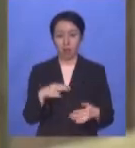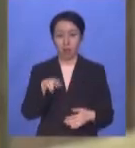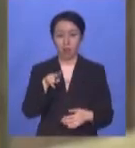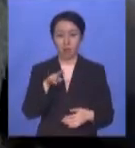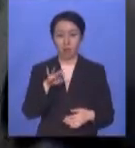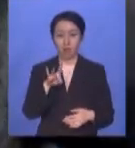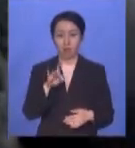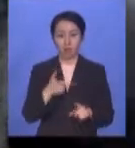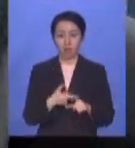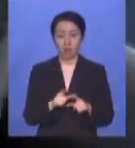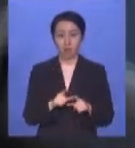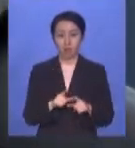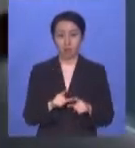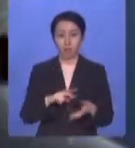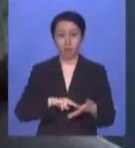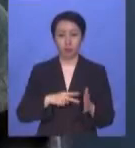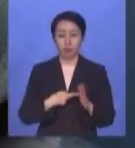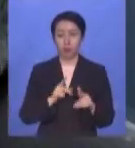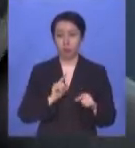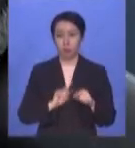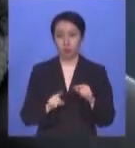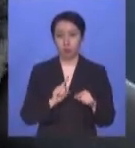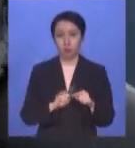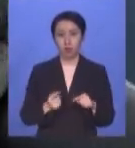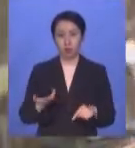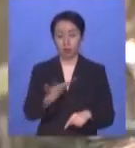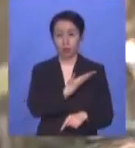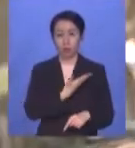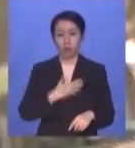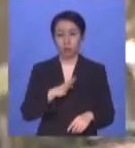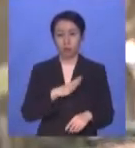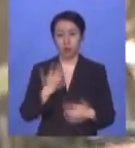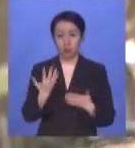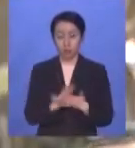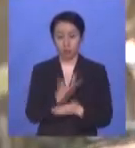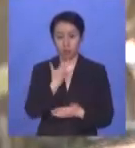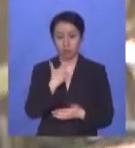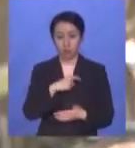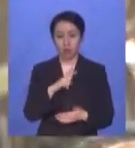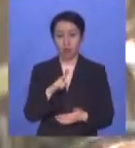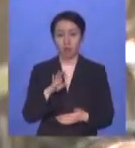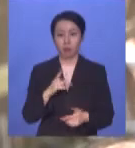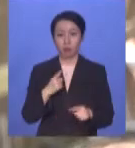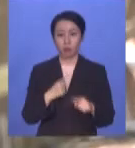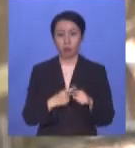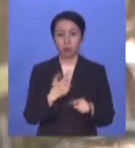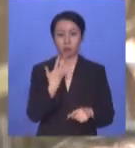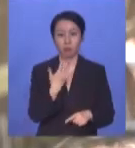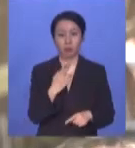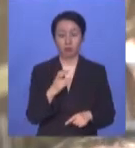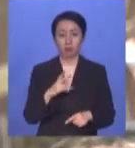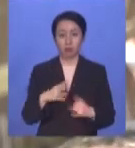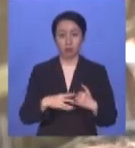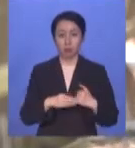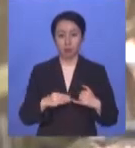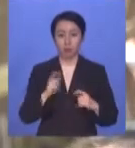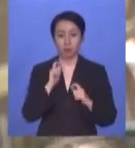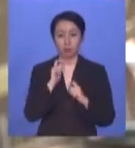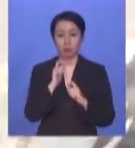дефектовщики. В этом плане они быстро у нас прошли. Нашли себе квартиру. Плюс 5 квадратов нам за землю